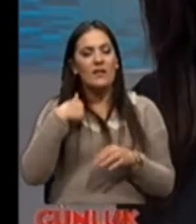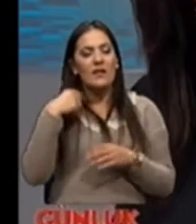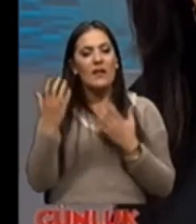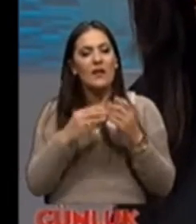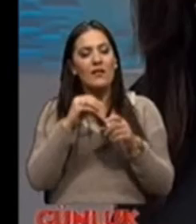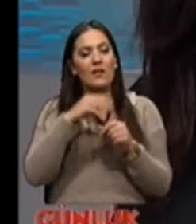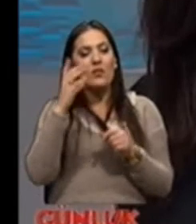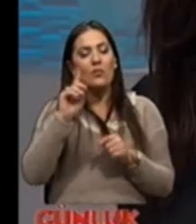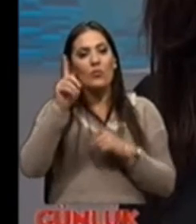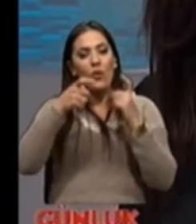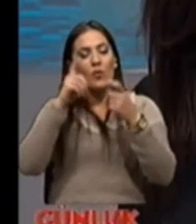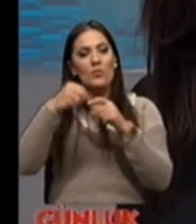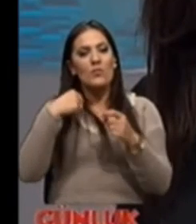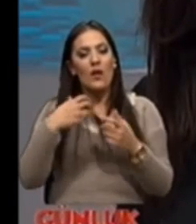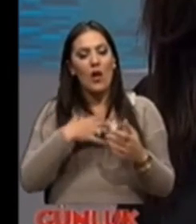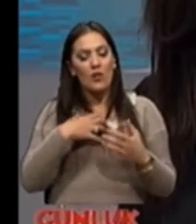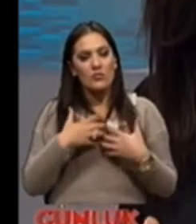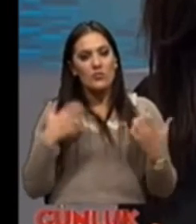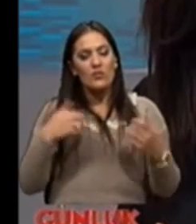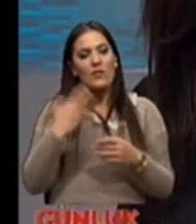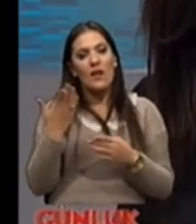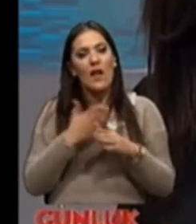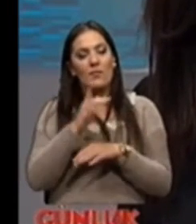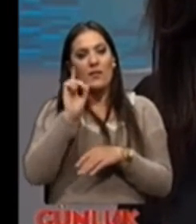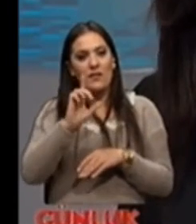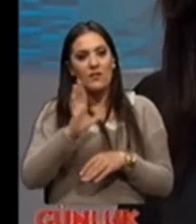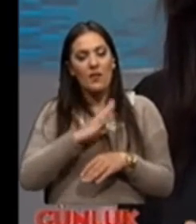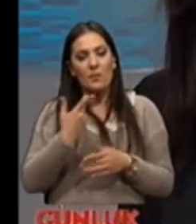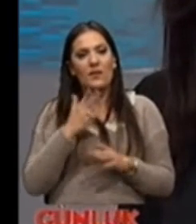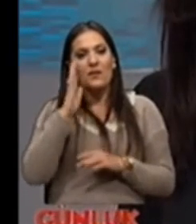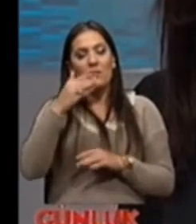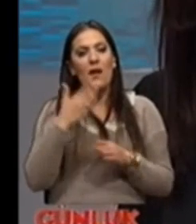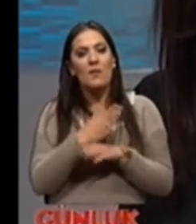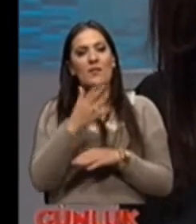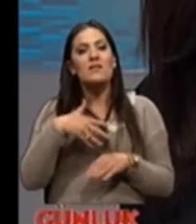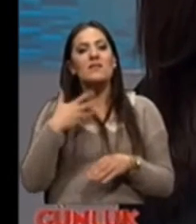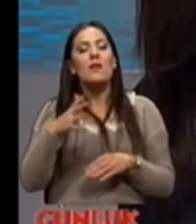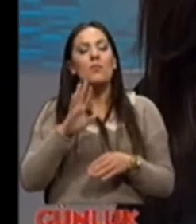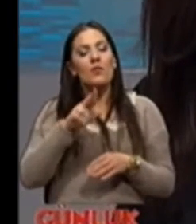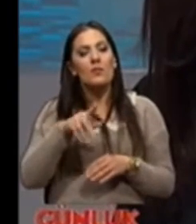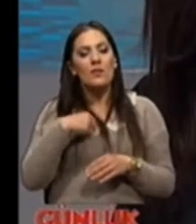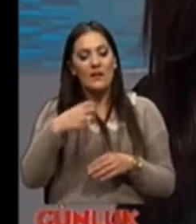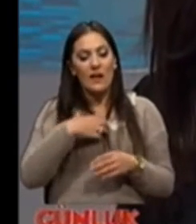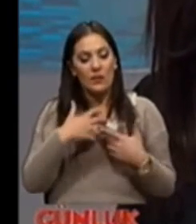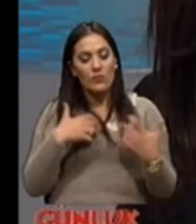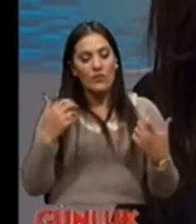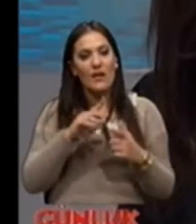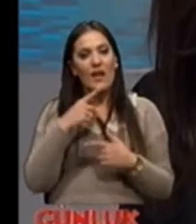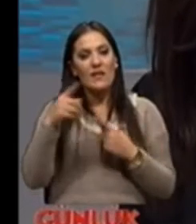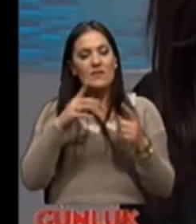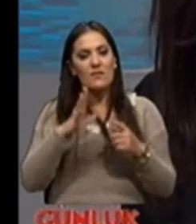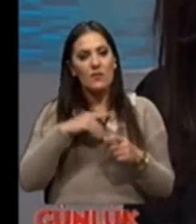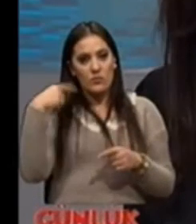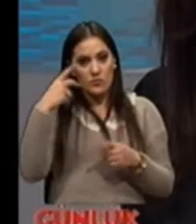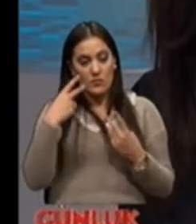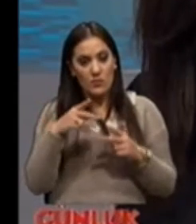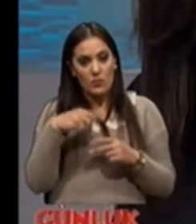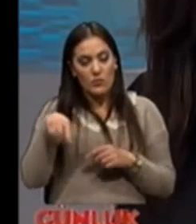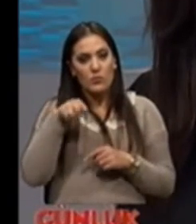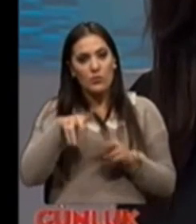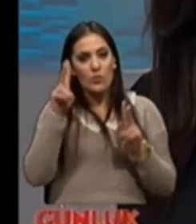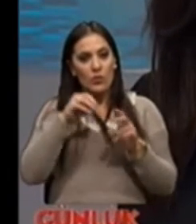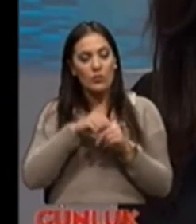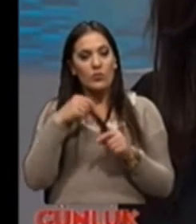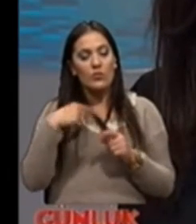gibi, özgüven mesela. Hani ekmeğe ihtiyacı var ama gidip ekmek isteyemiyor gibi. Yani özgüven eksikliği var. Düşünebiliyor musunuz? Bu konularda